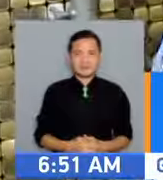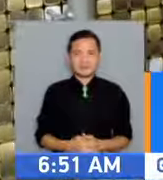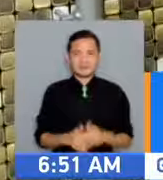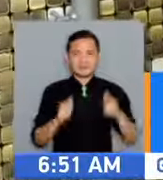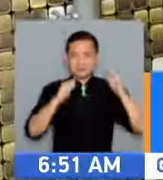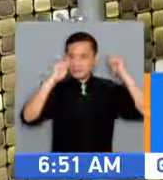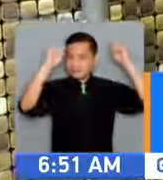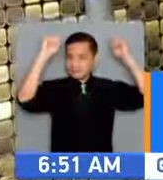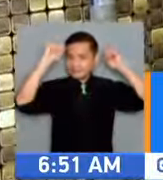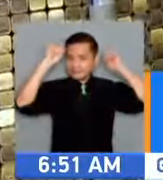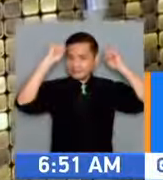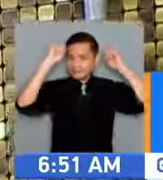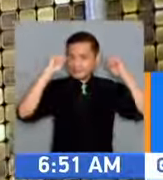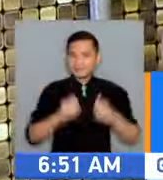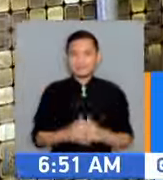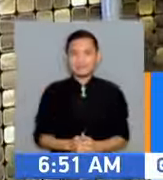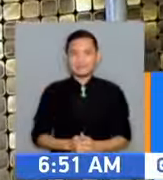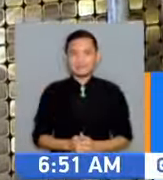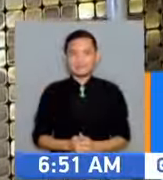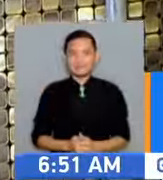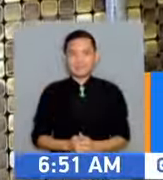eh. Ayan na, ayan na, hulog!